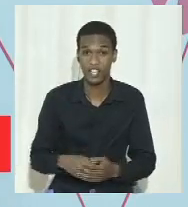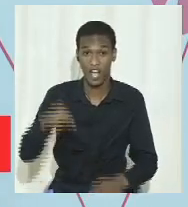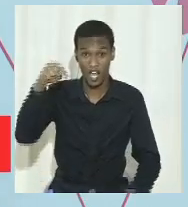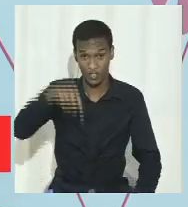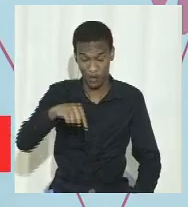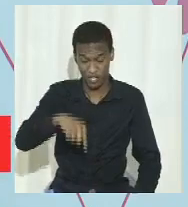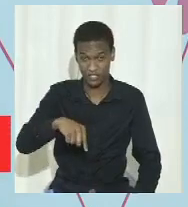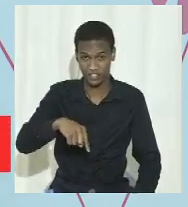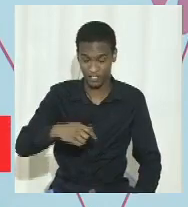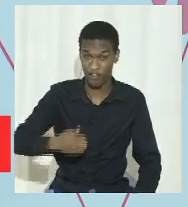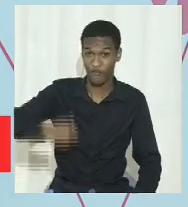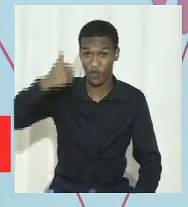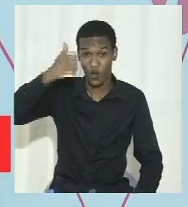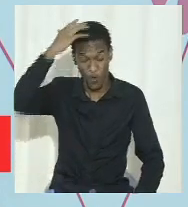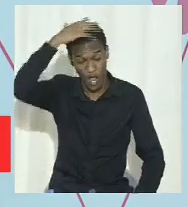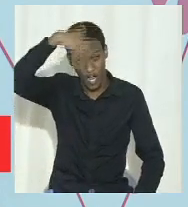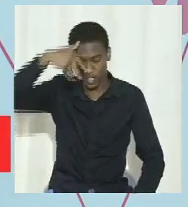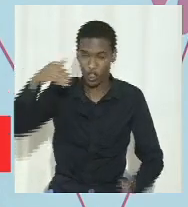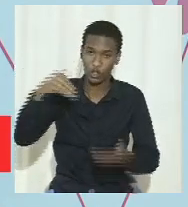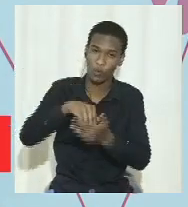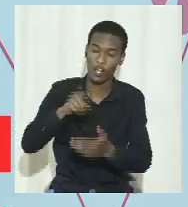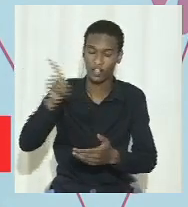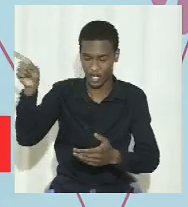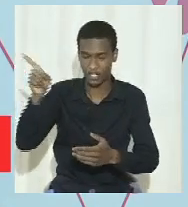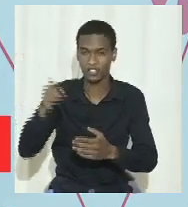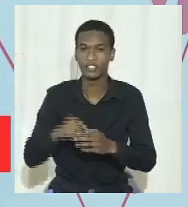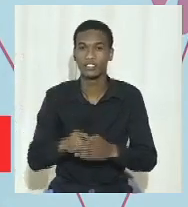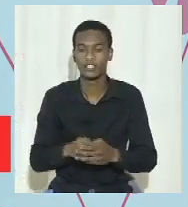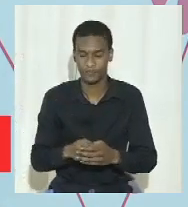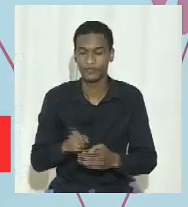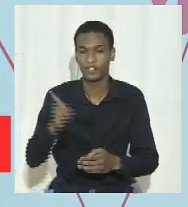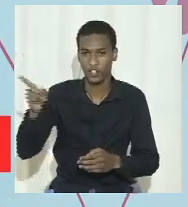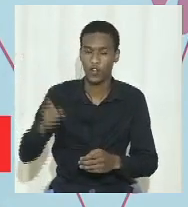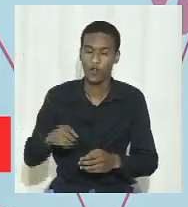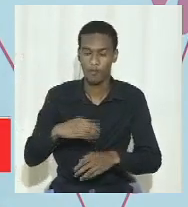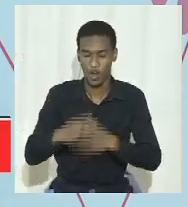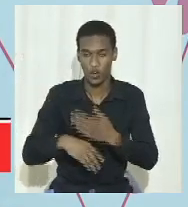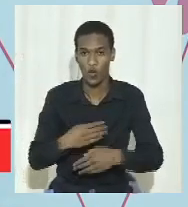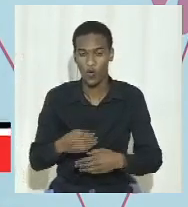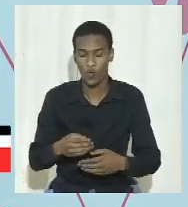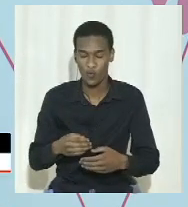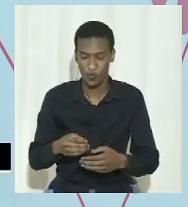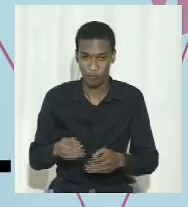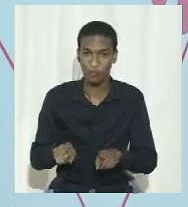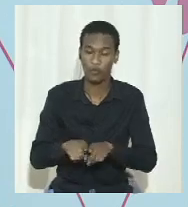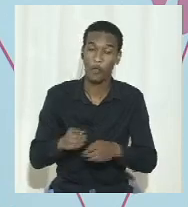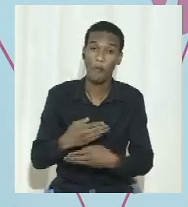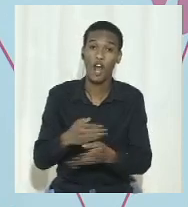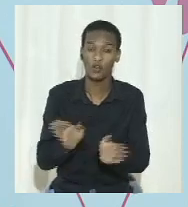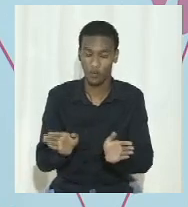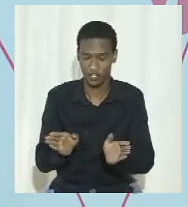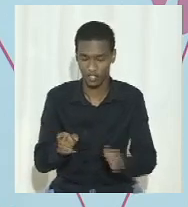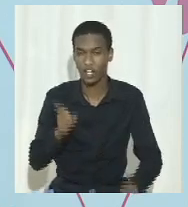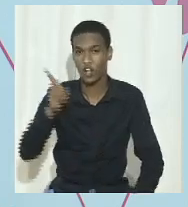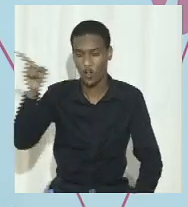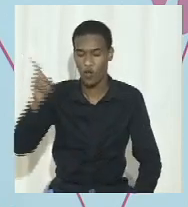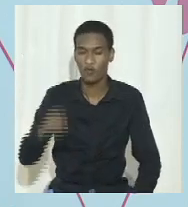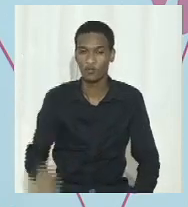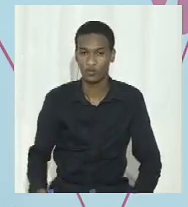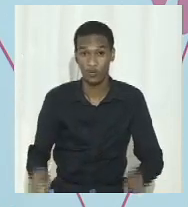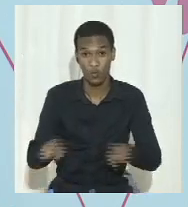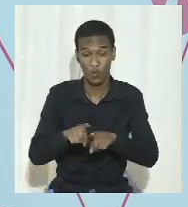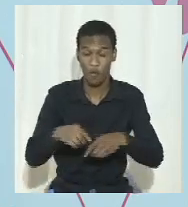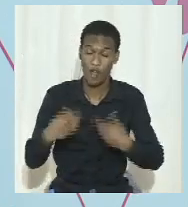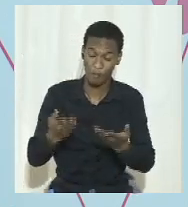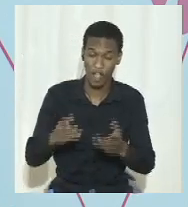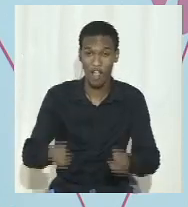repoblika Andrajoelina nanokatra izany tamin'ny fomba ofisialy no ihany koa nanatitra ireo fitaovana ampiasainao